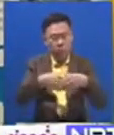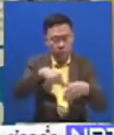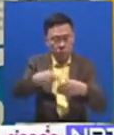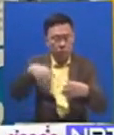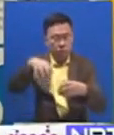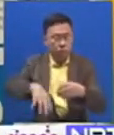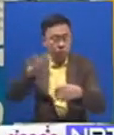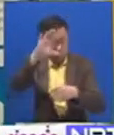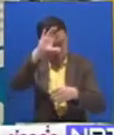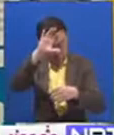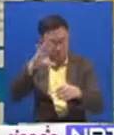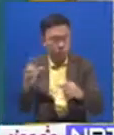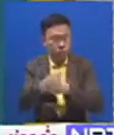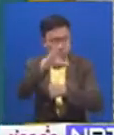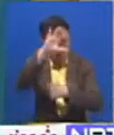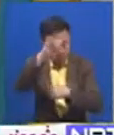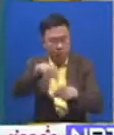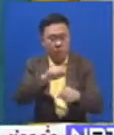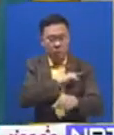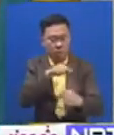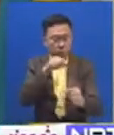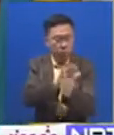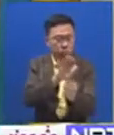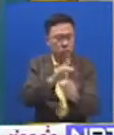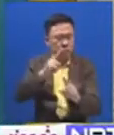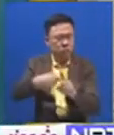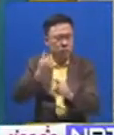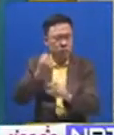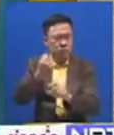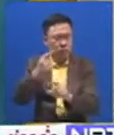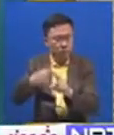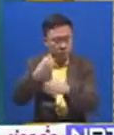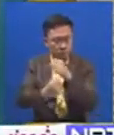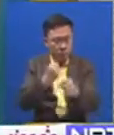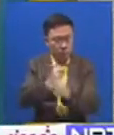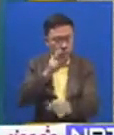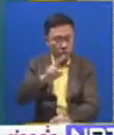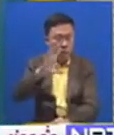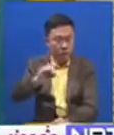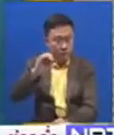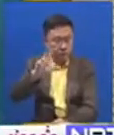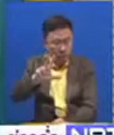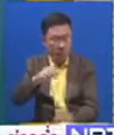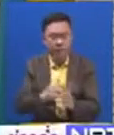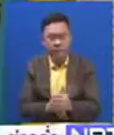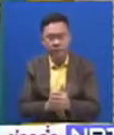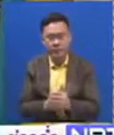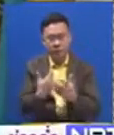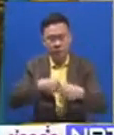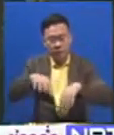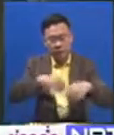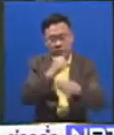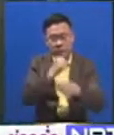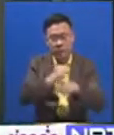การดูแลของสวนสัตว์ดุสิตเมื่อวันที่ 21มกราคม23เป็นต้นมาก่อนที่จะมีการปรับปรุง